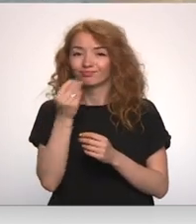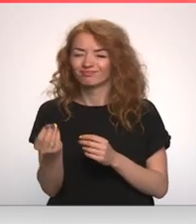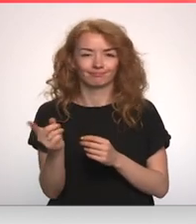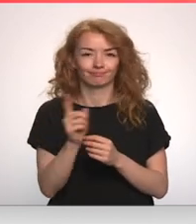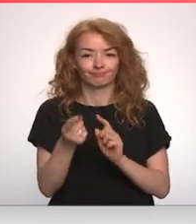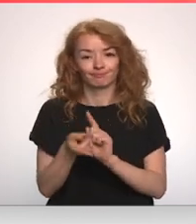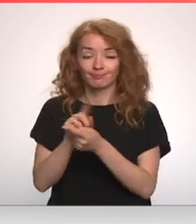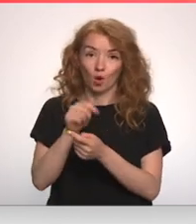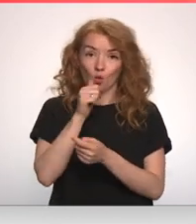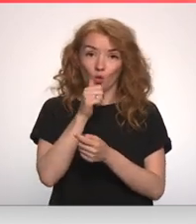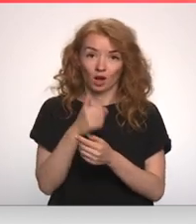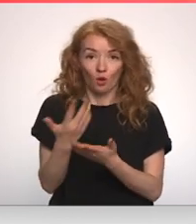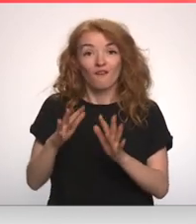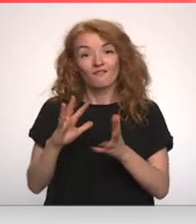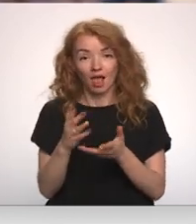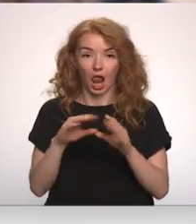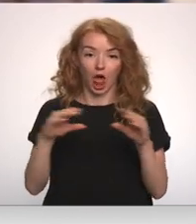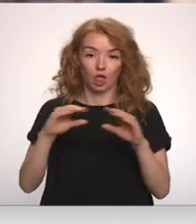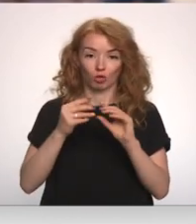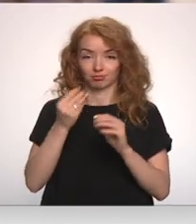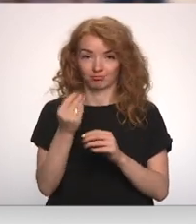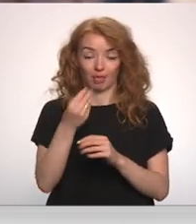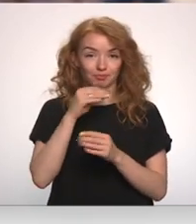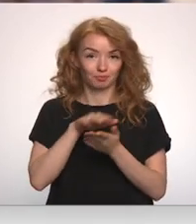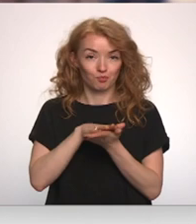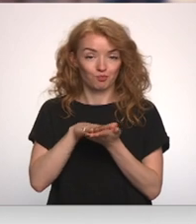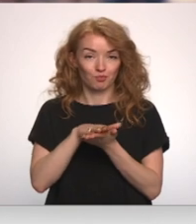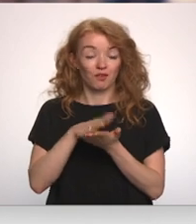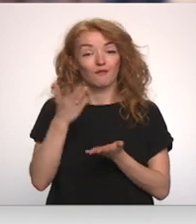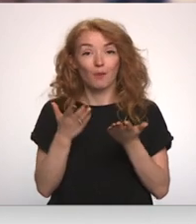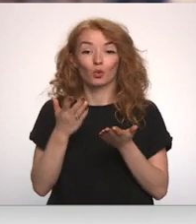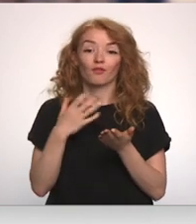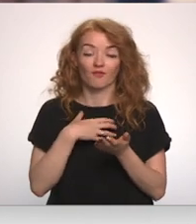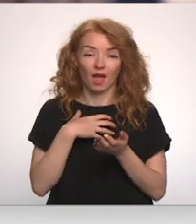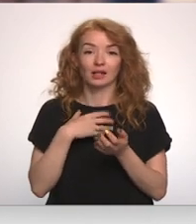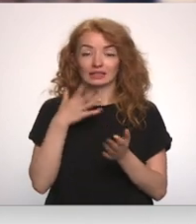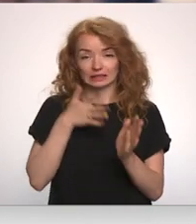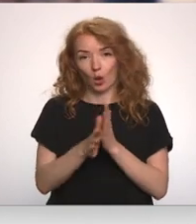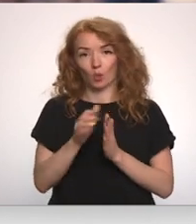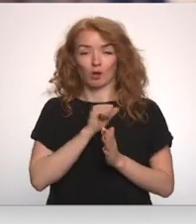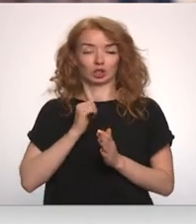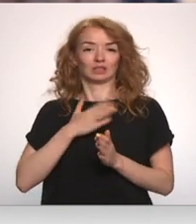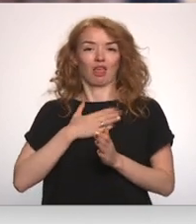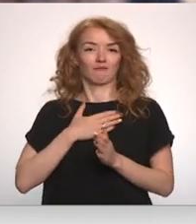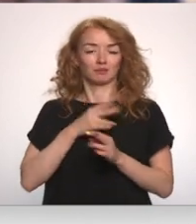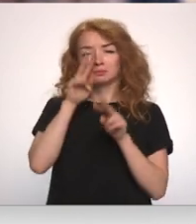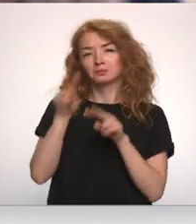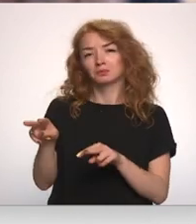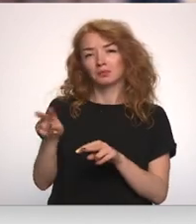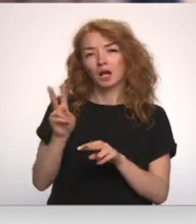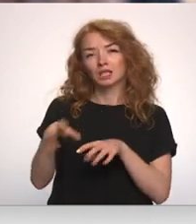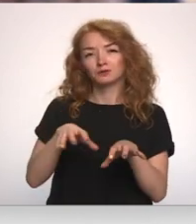piedāvāt arī parastu ledus gabaliņu. Ja viņš ēd, kāpēc ne? Nu, noteikti vajadzētu caur savu prizmu izvērtēt jebkuru